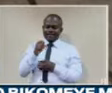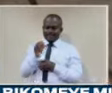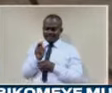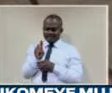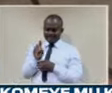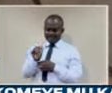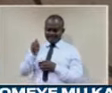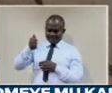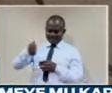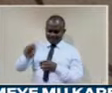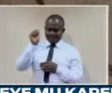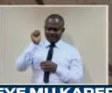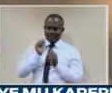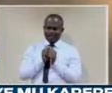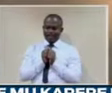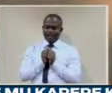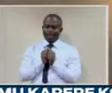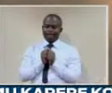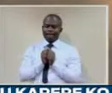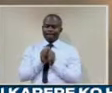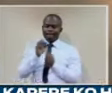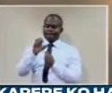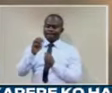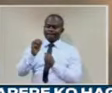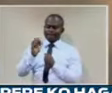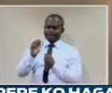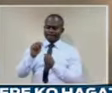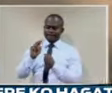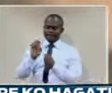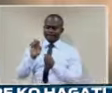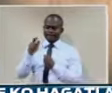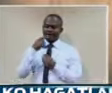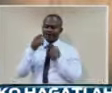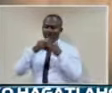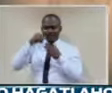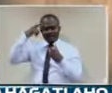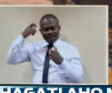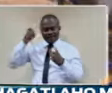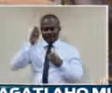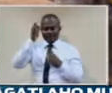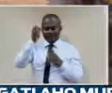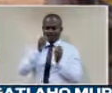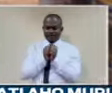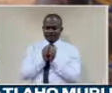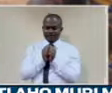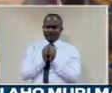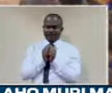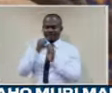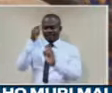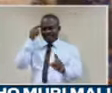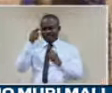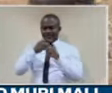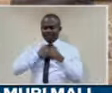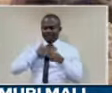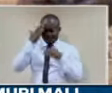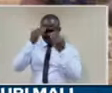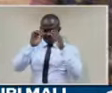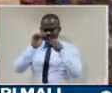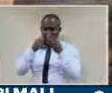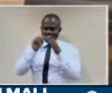radio. Bavuga inyumvira Emmanuel hari icyo ahora arota mu buzima bwe. Intumbero yanjye ni ukugira ngo mbashe